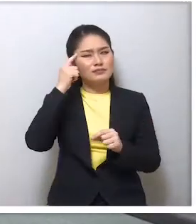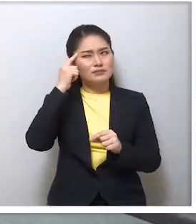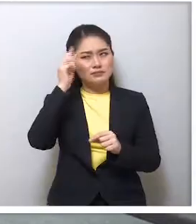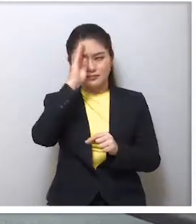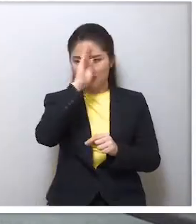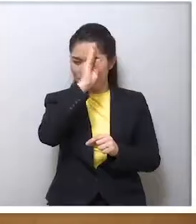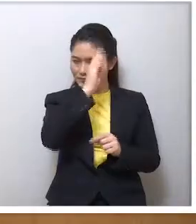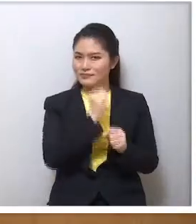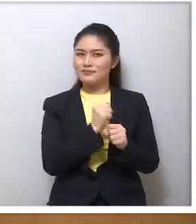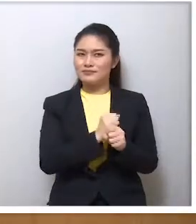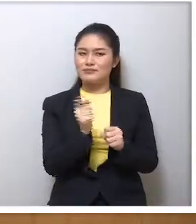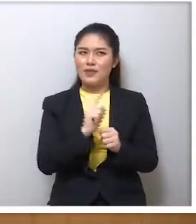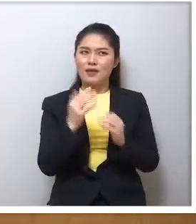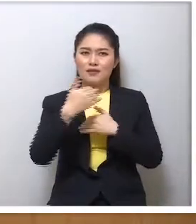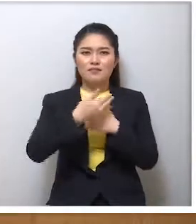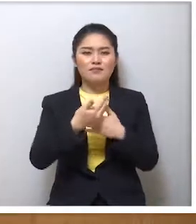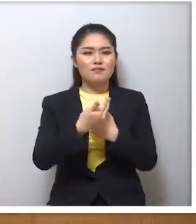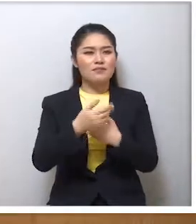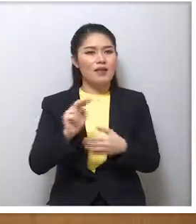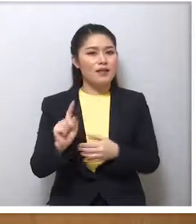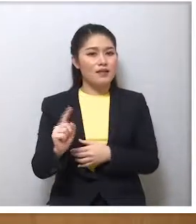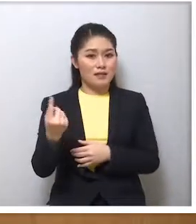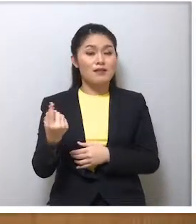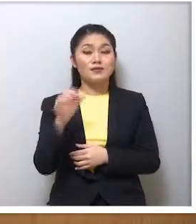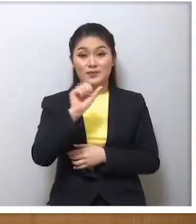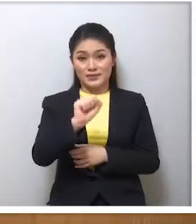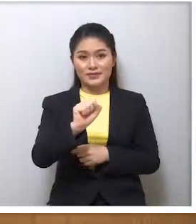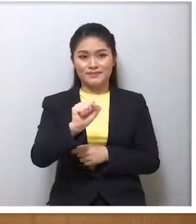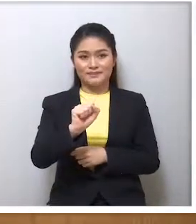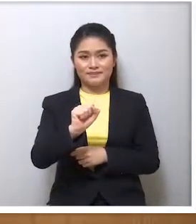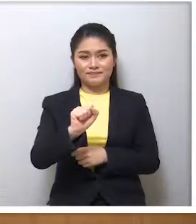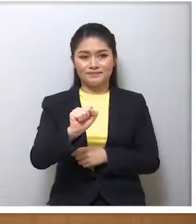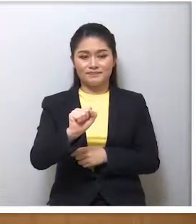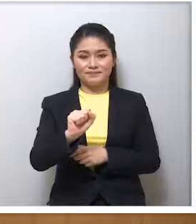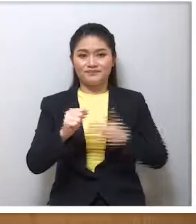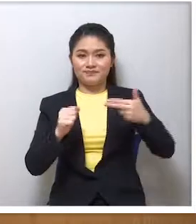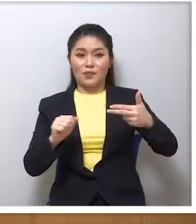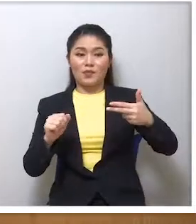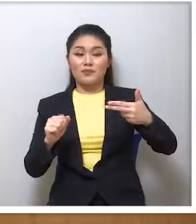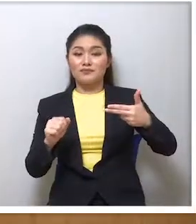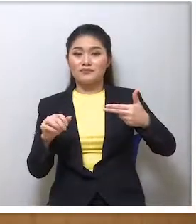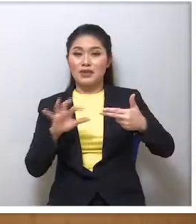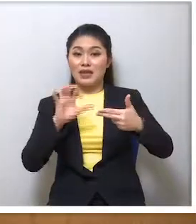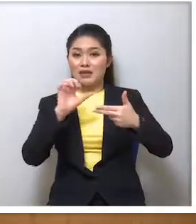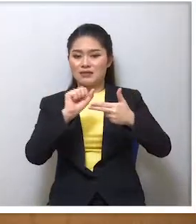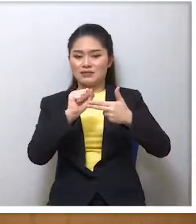ครับเราไม่ได้เขียนออกมาจริงๆว่าเราจะให้ตัวอักษรตัวแรกเนี่ยบังกล้องก่อนบังจนแบบว่า